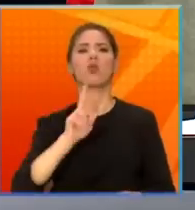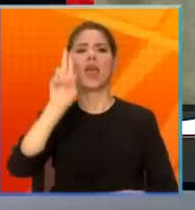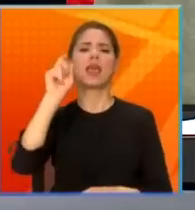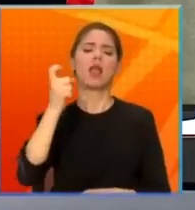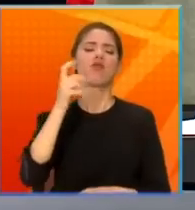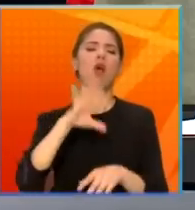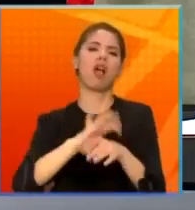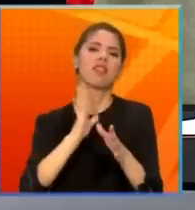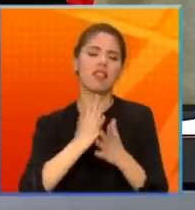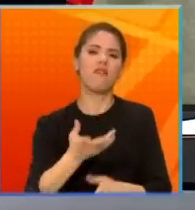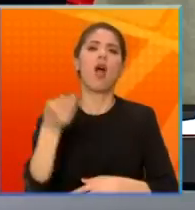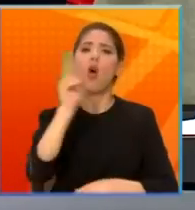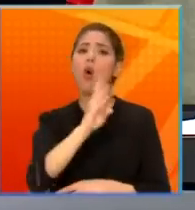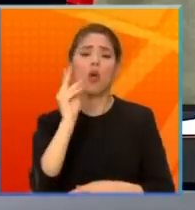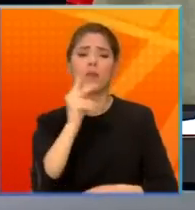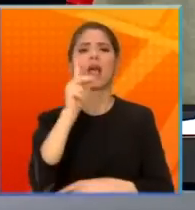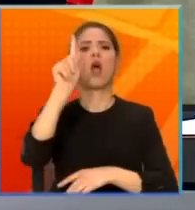318.379 vaka var. Ölü sayısı